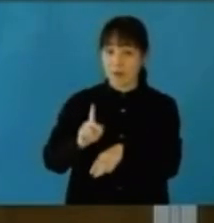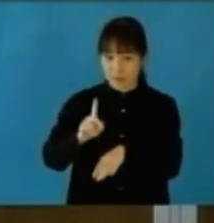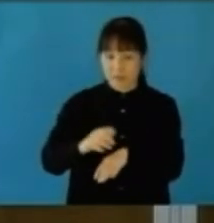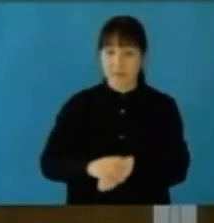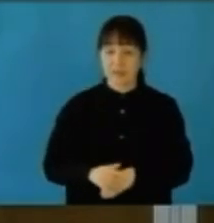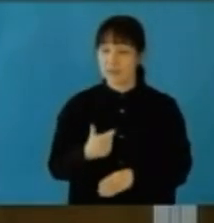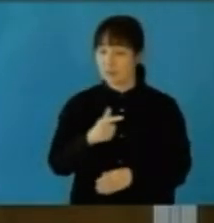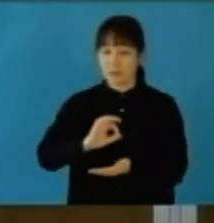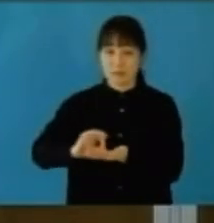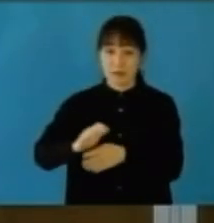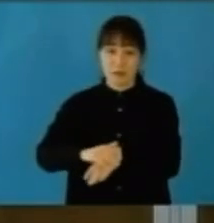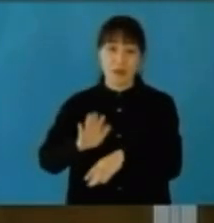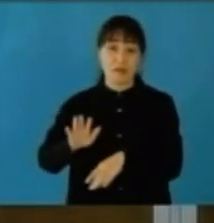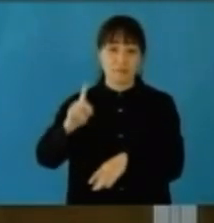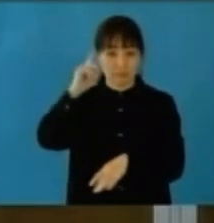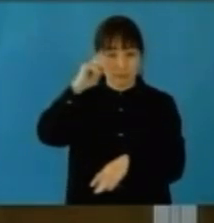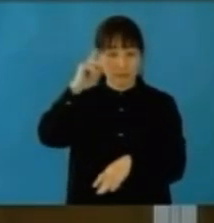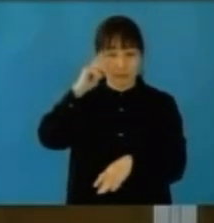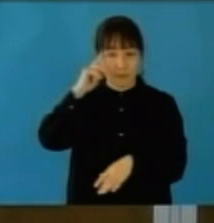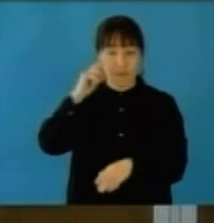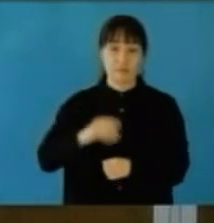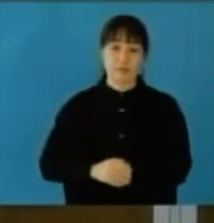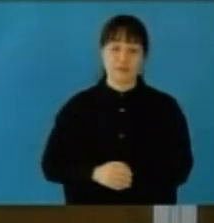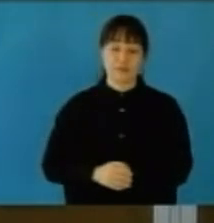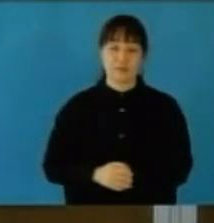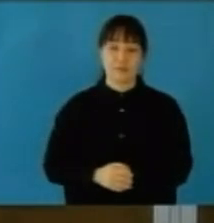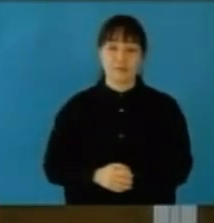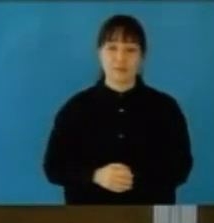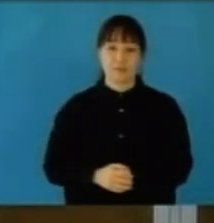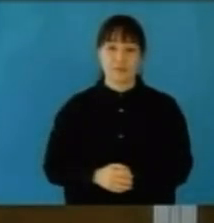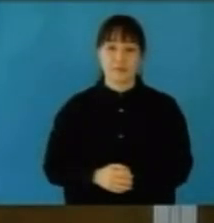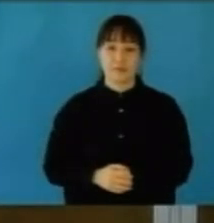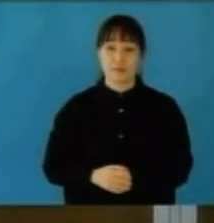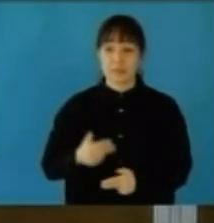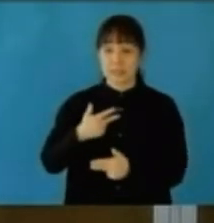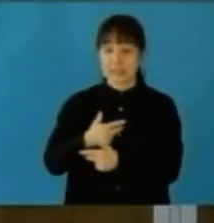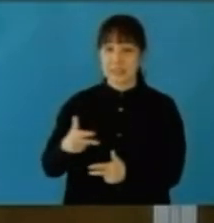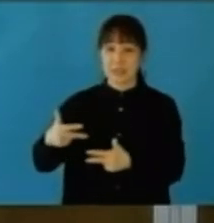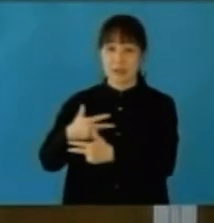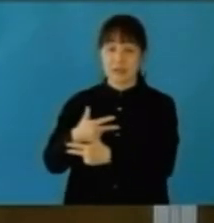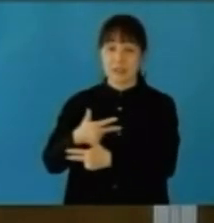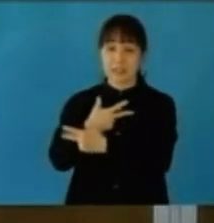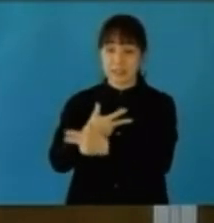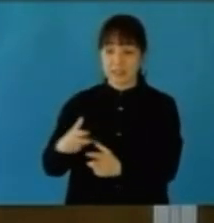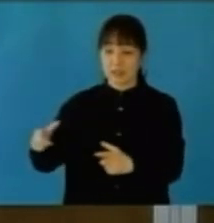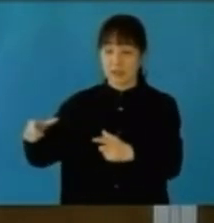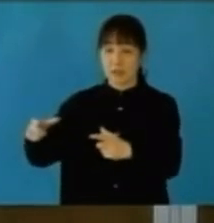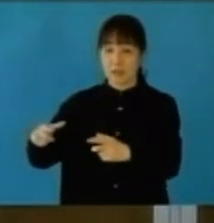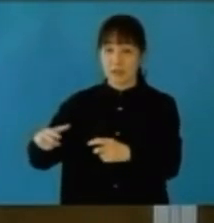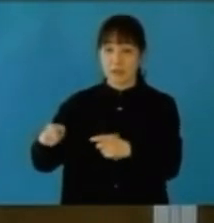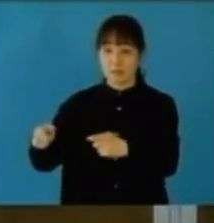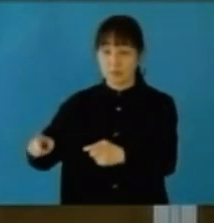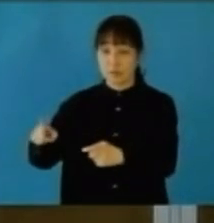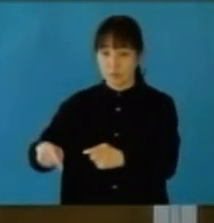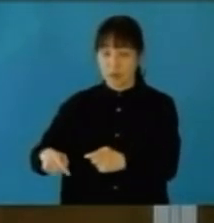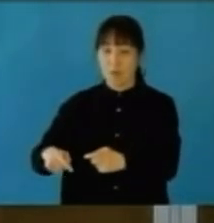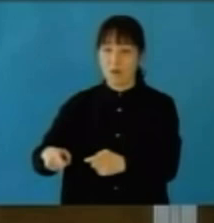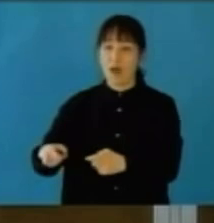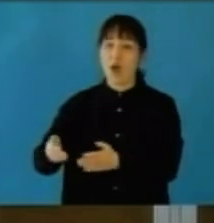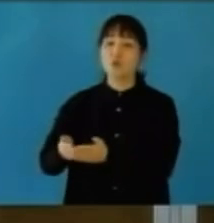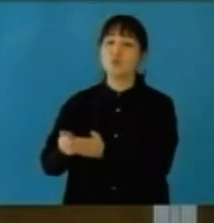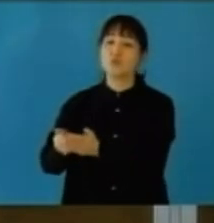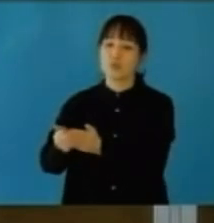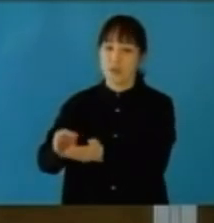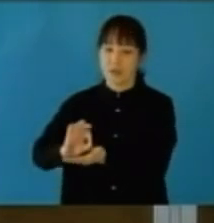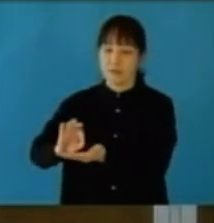り活用があると思いますが、一つの大きな要素としては、やはりその北埠頭には、港湾機能というものがあるということで、